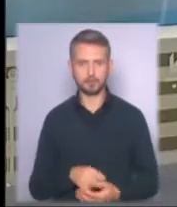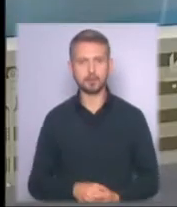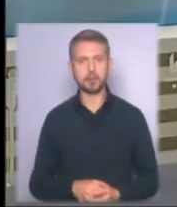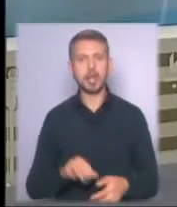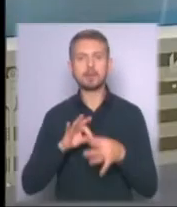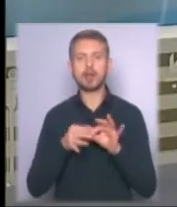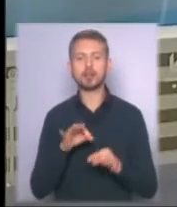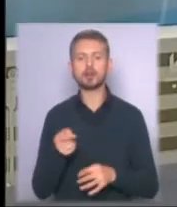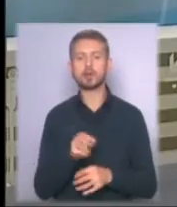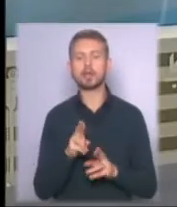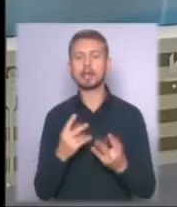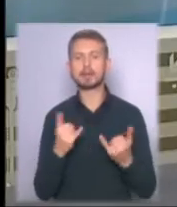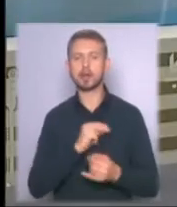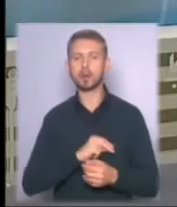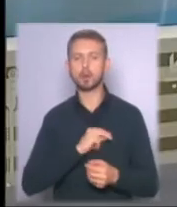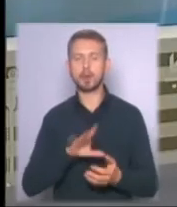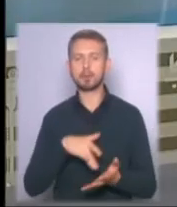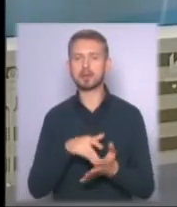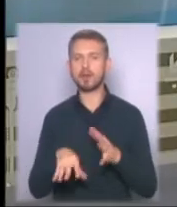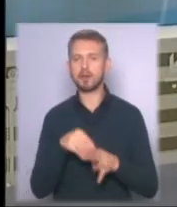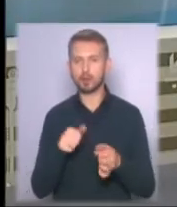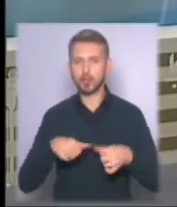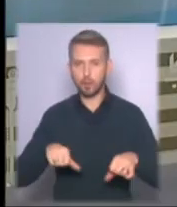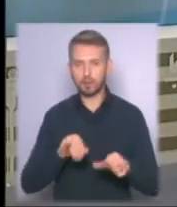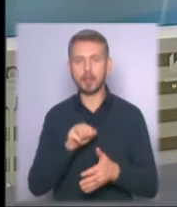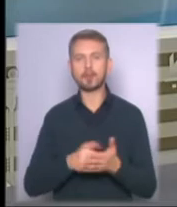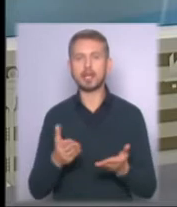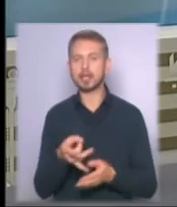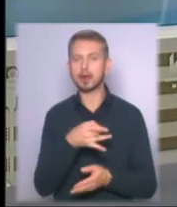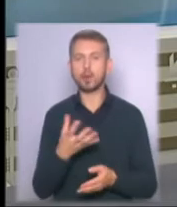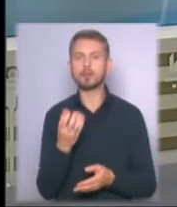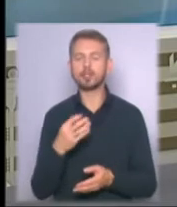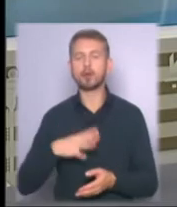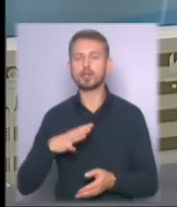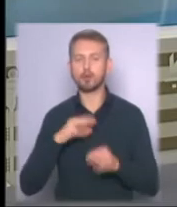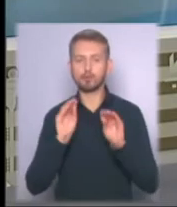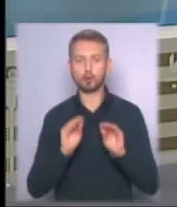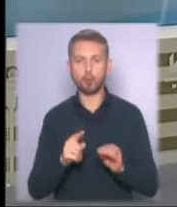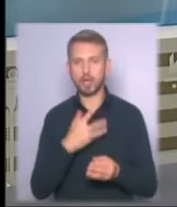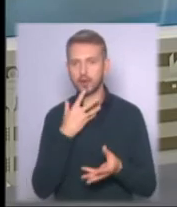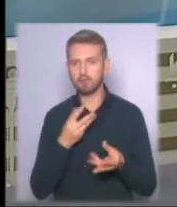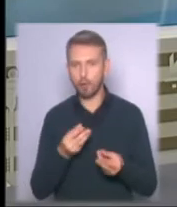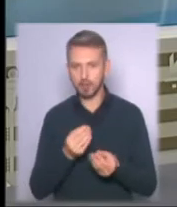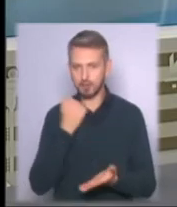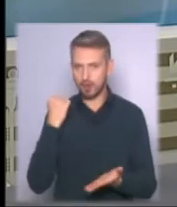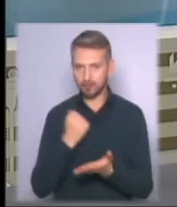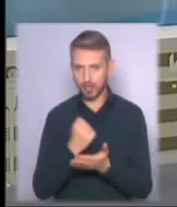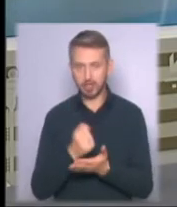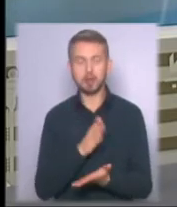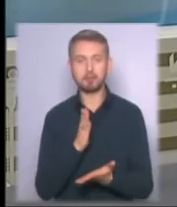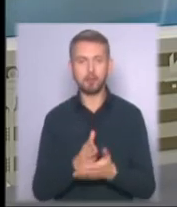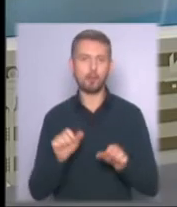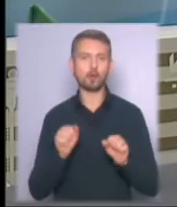Детальніше про те, як зараз працює міська виборча комісія та від яких районів ще очікують протоколи з мокрими печатками, ми маємо